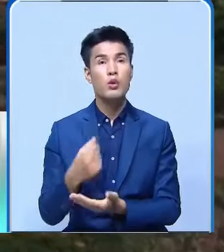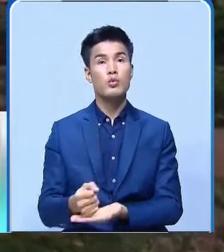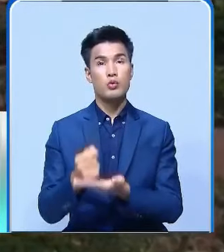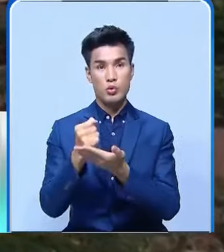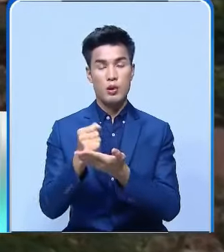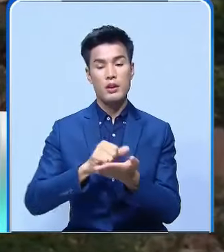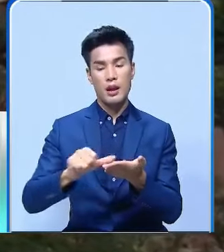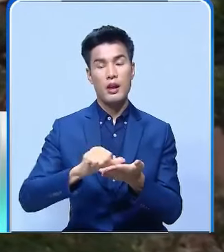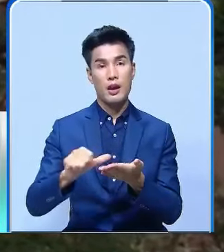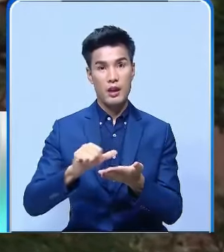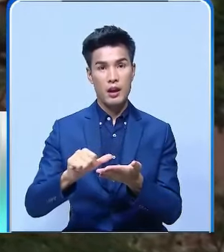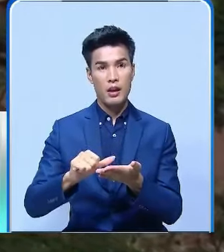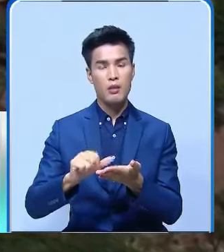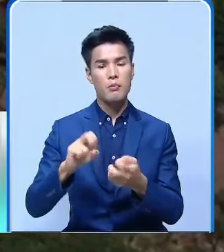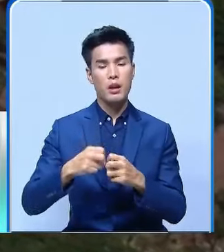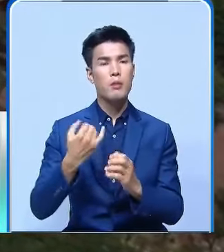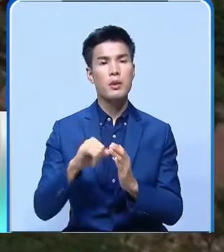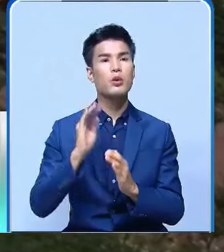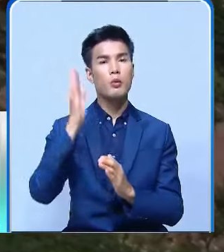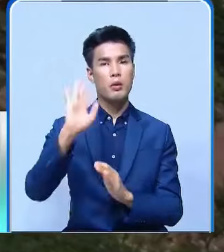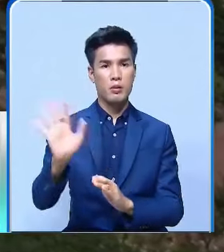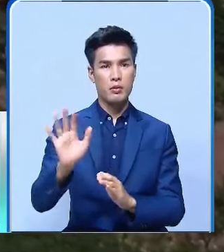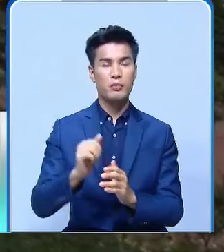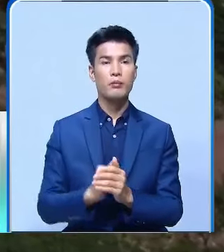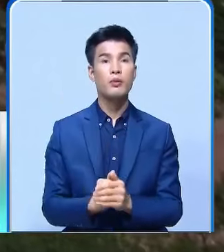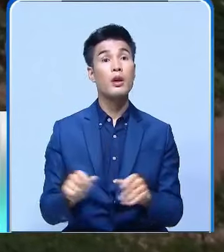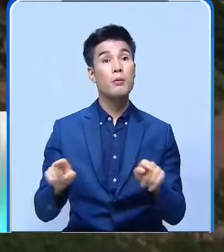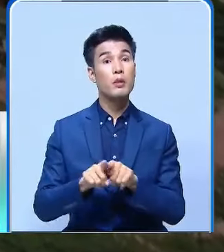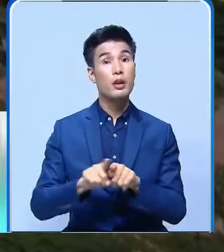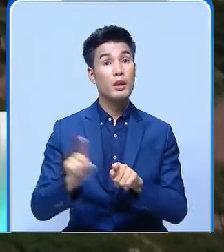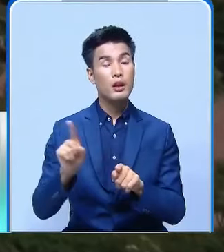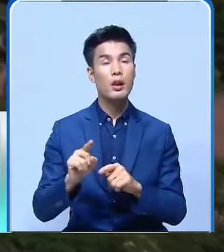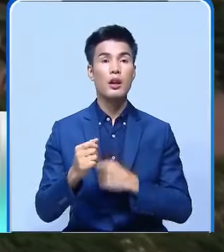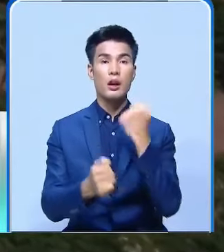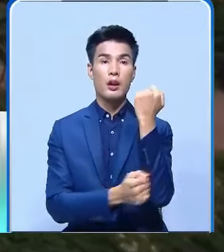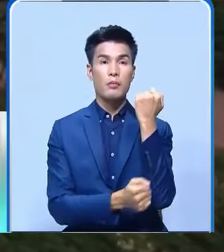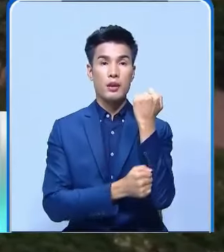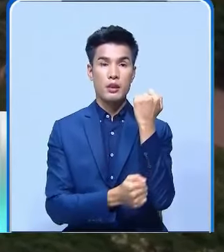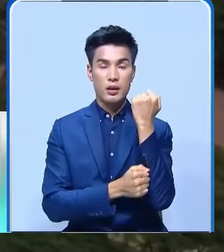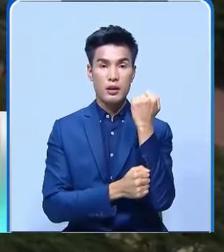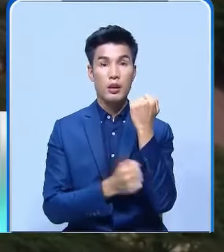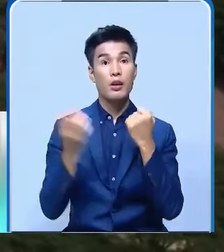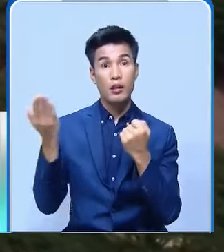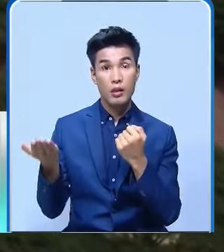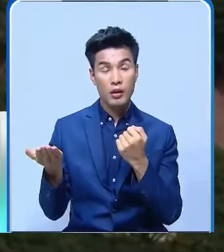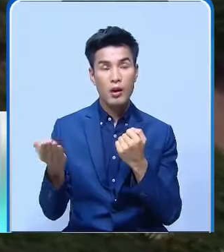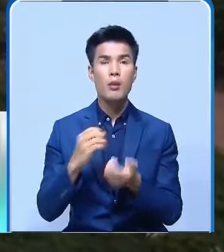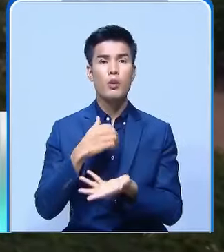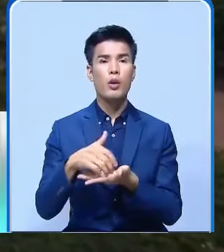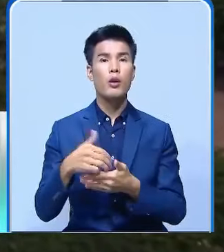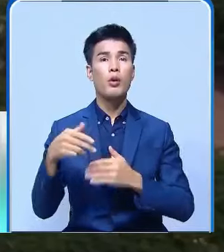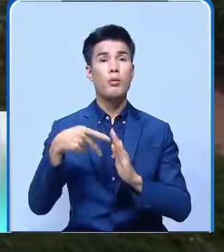แก้ไขไม่ให้มันเกิดเหตุการณ์แบบนี้ขึ้นได้อีกเช่นเดียวกันกับกำนันตำบลแม่การนายปริยัติสุวรรณบอกว่าพะเยา